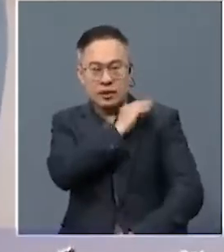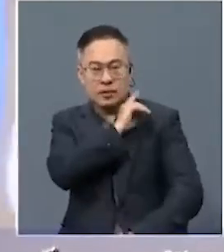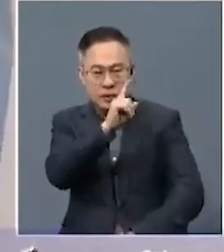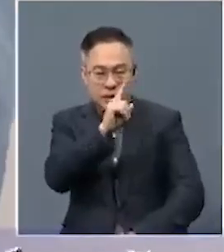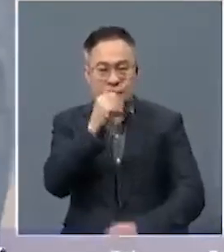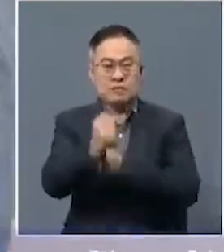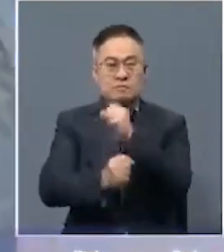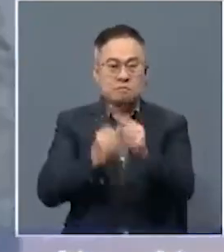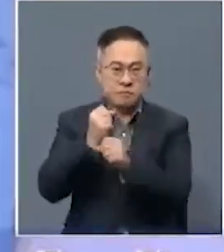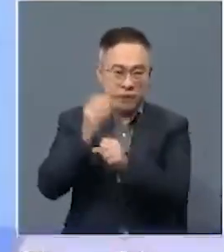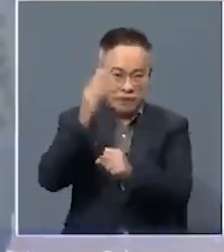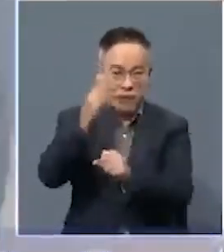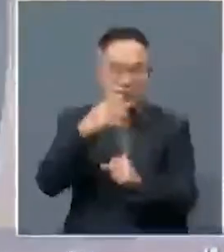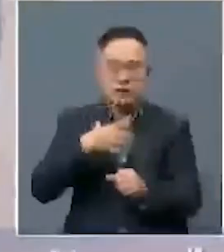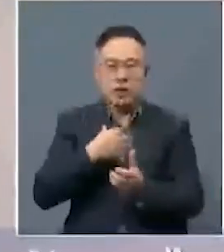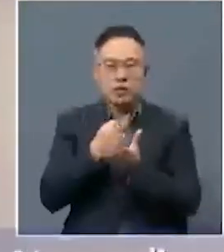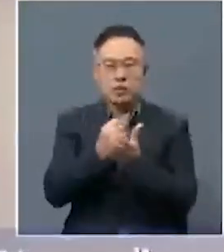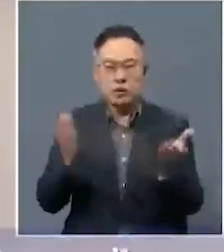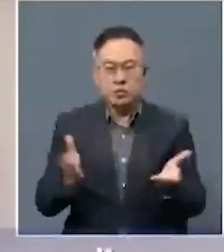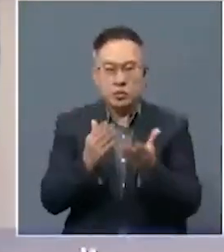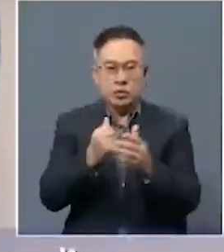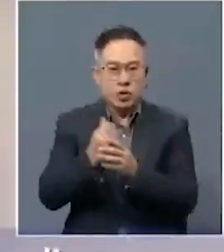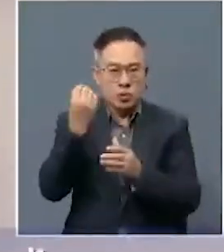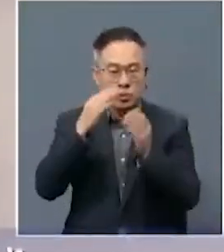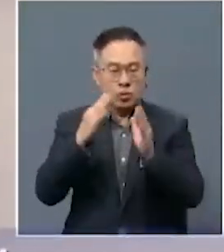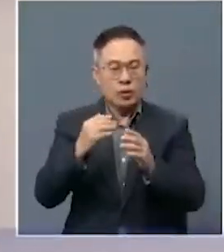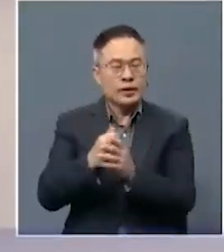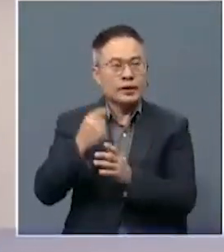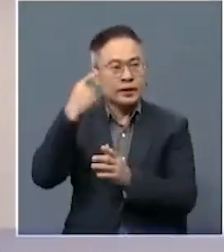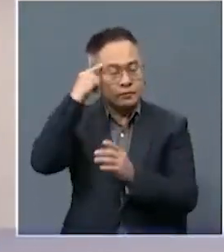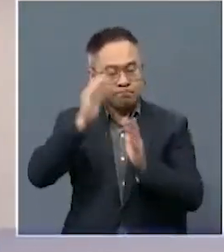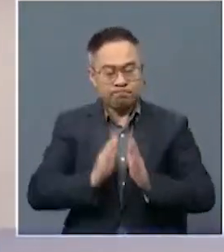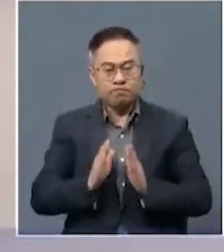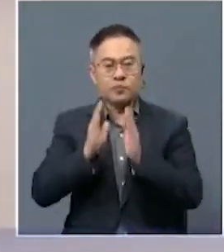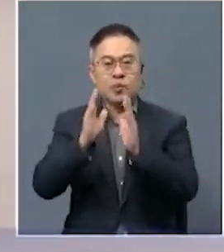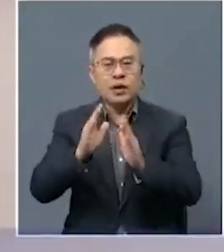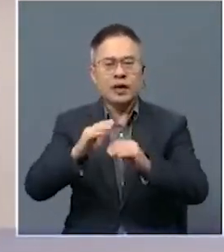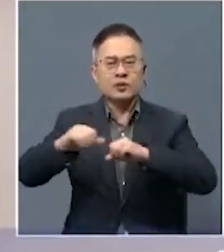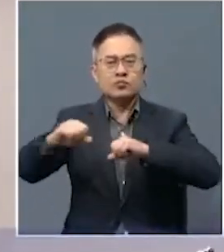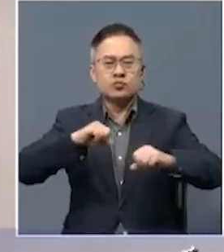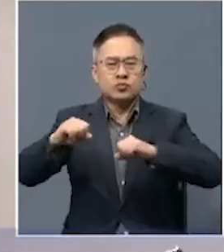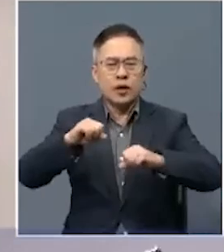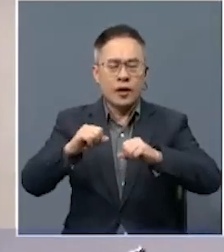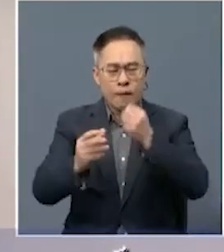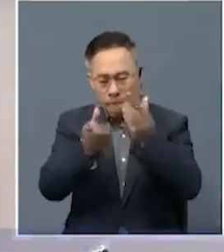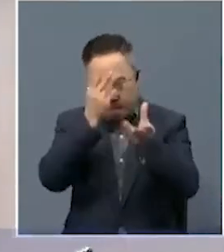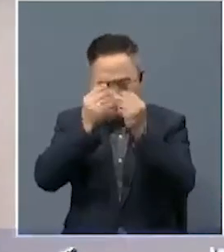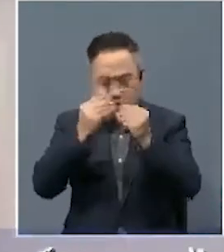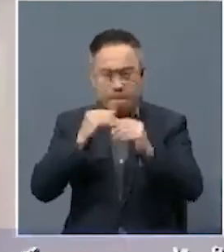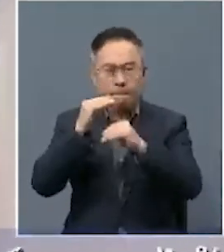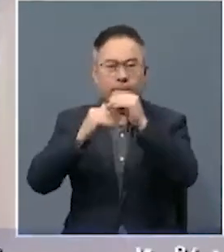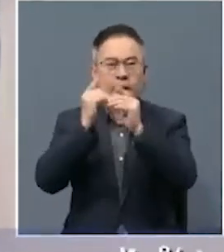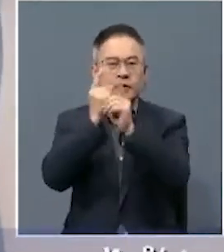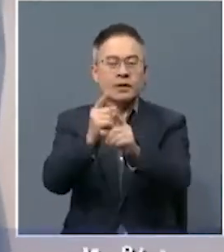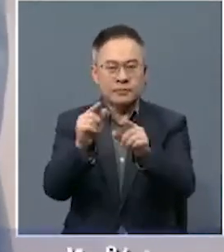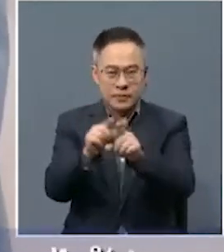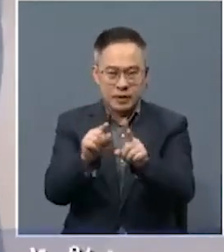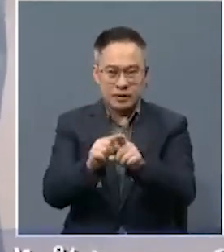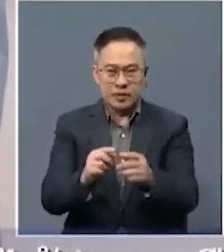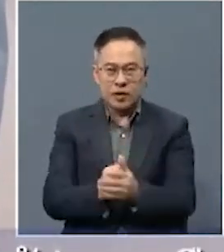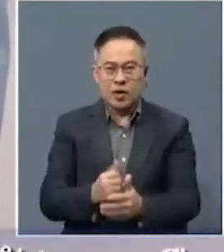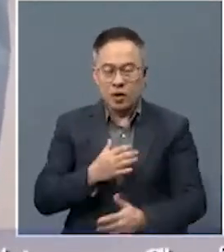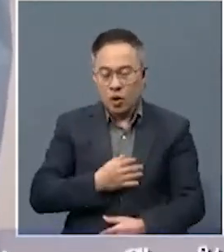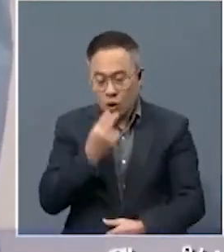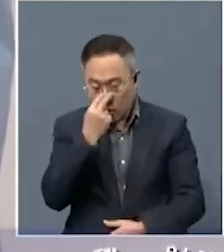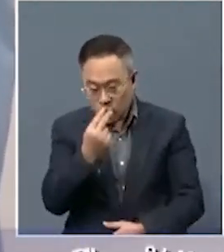สนับสนุนทุกๆคนโดยหวังว่าในอนาคตจะเป็นแรงบันดาลใจให้กับน้องๆจากนั้นนะครับนายกรัฐมนตรีก็บอกว่าขอดู